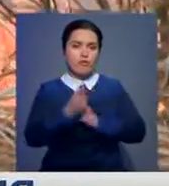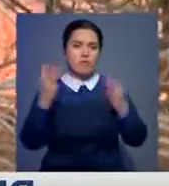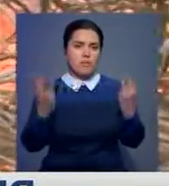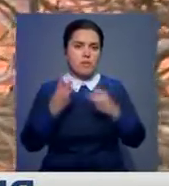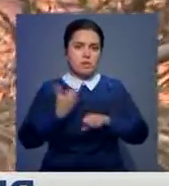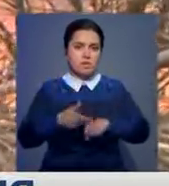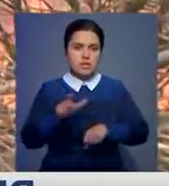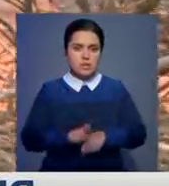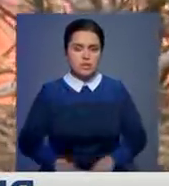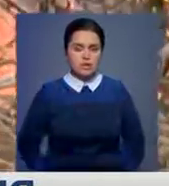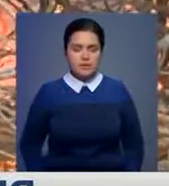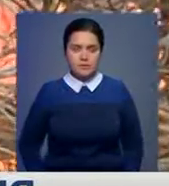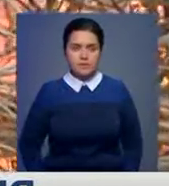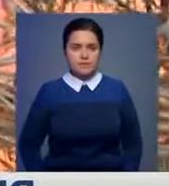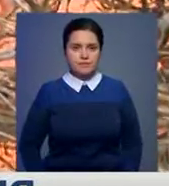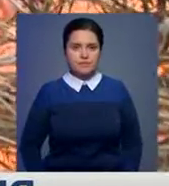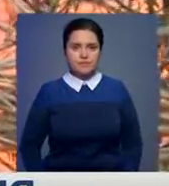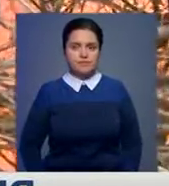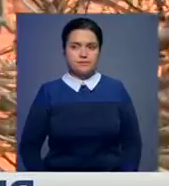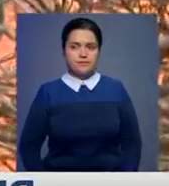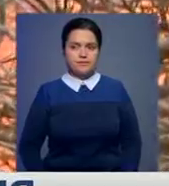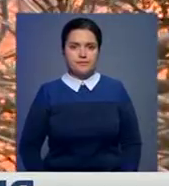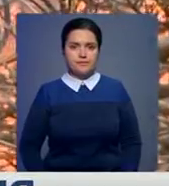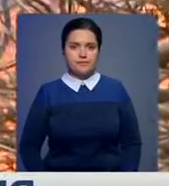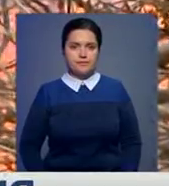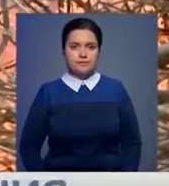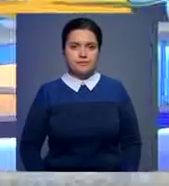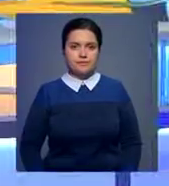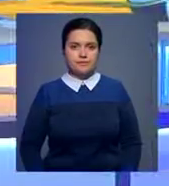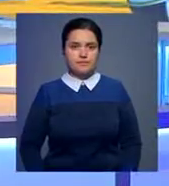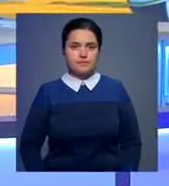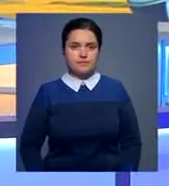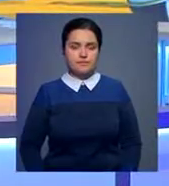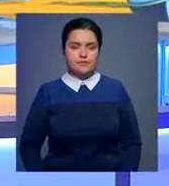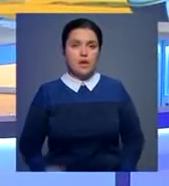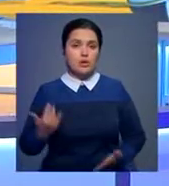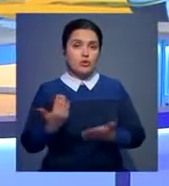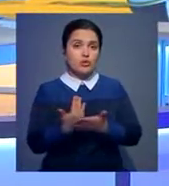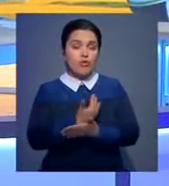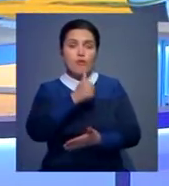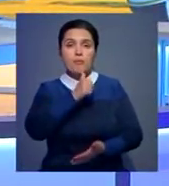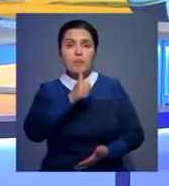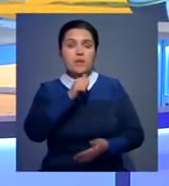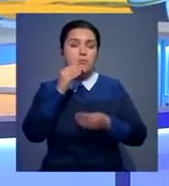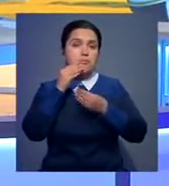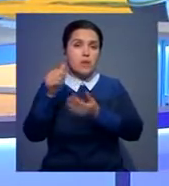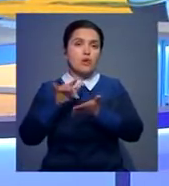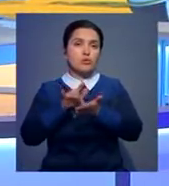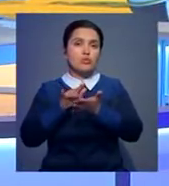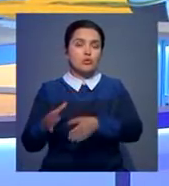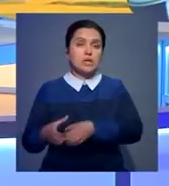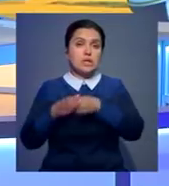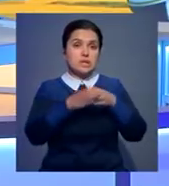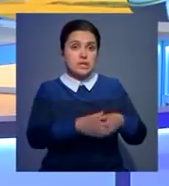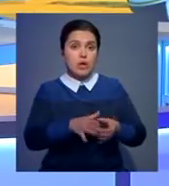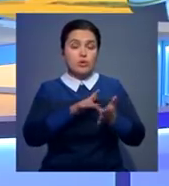Асхат Ниязов, Ермек Мухамедьяров, Хабар, 24. Новый метод привлечения туристов. Представители турагентств